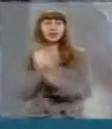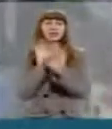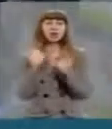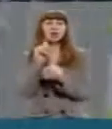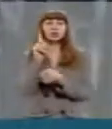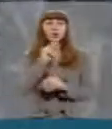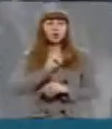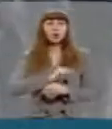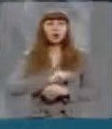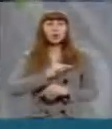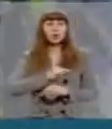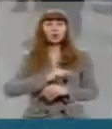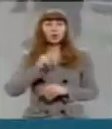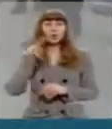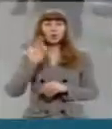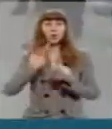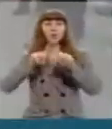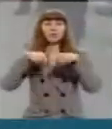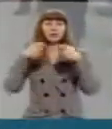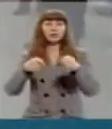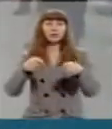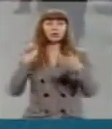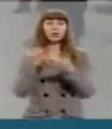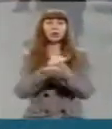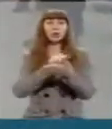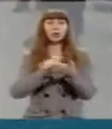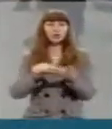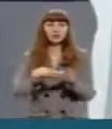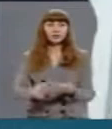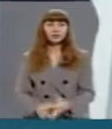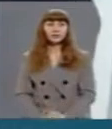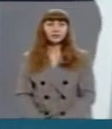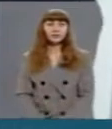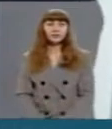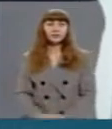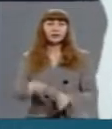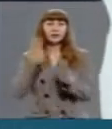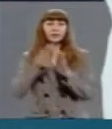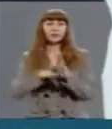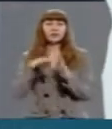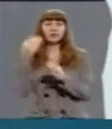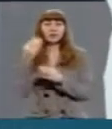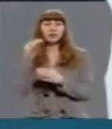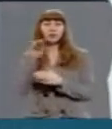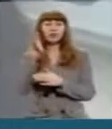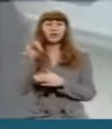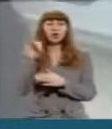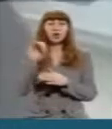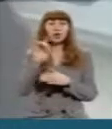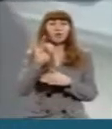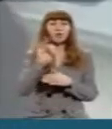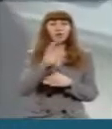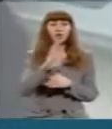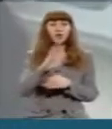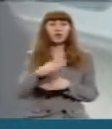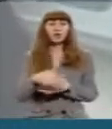табыс сауда үйінің есігі келушілерге айқара ашық тұр. Халықтың қарасы көрінбегенмен 10-нан астам адам бейқам жұмыстарын істеуде. Мамандар